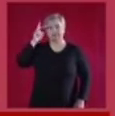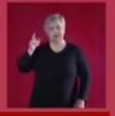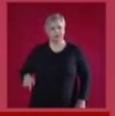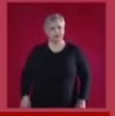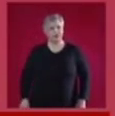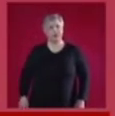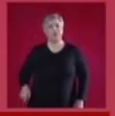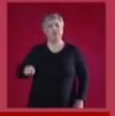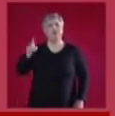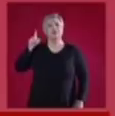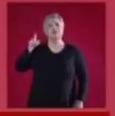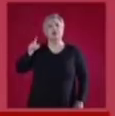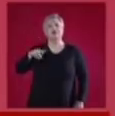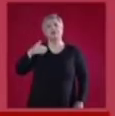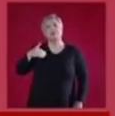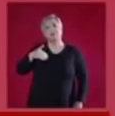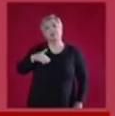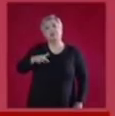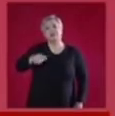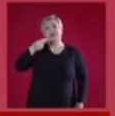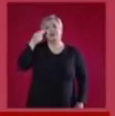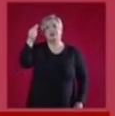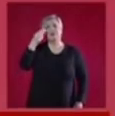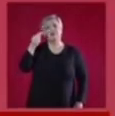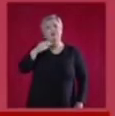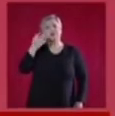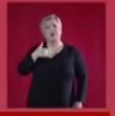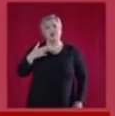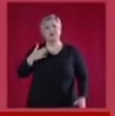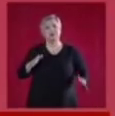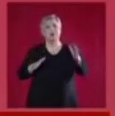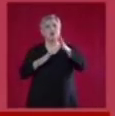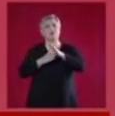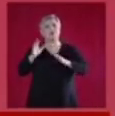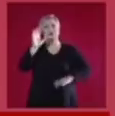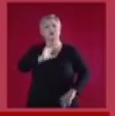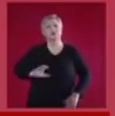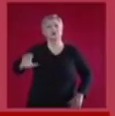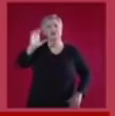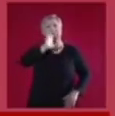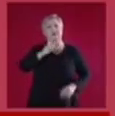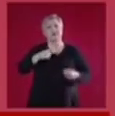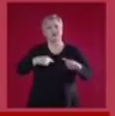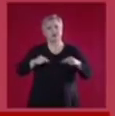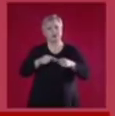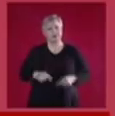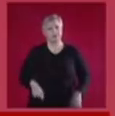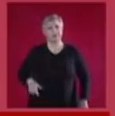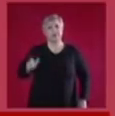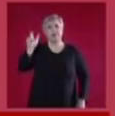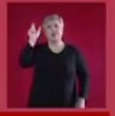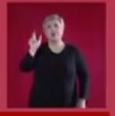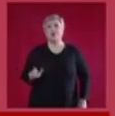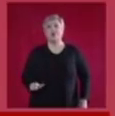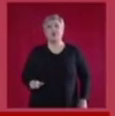να γίνει και πρόεδρος της κομισιόν της ευρωπαϊκής επιτροπής τι έλεγε θυμηθείτε ο κύριος ε για τα κλειστά